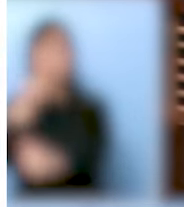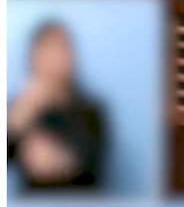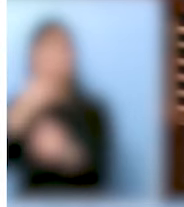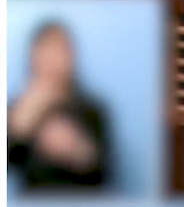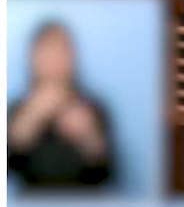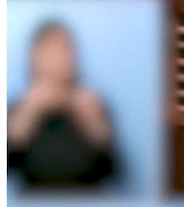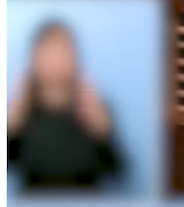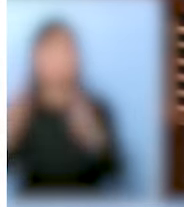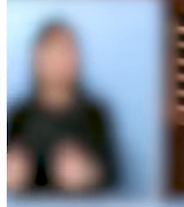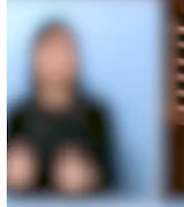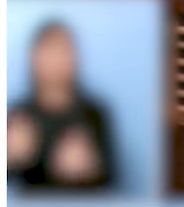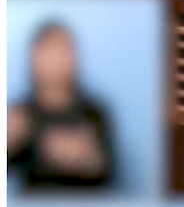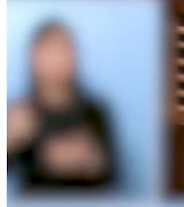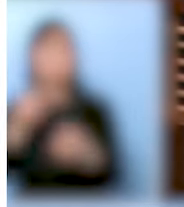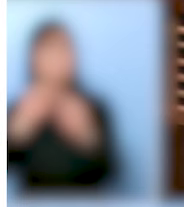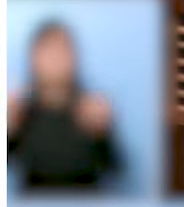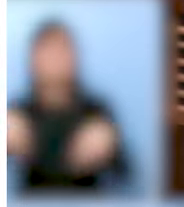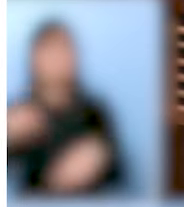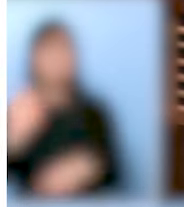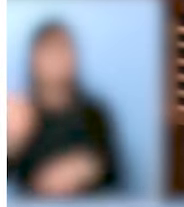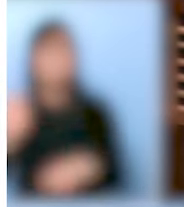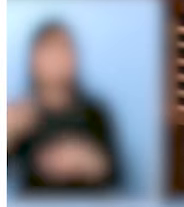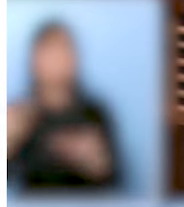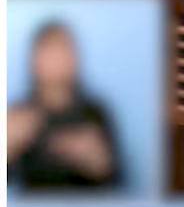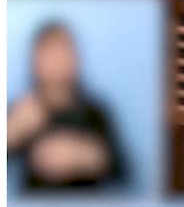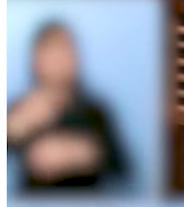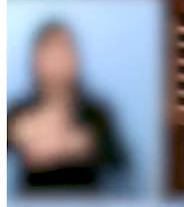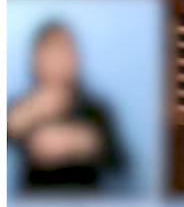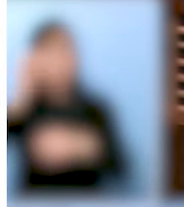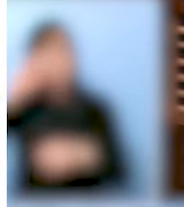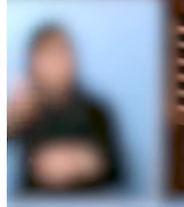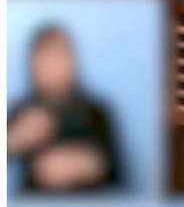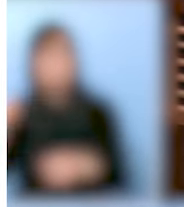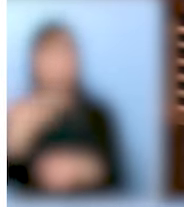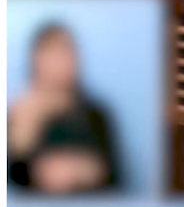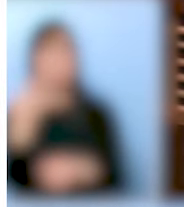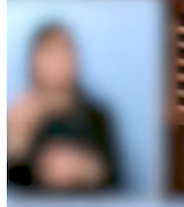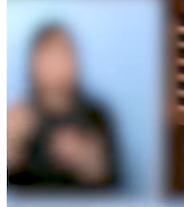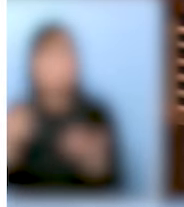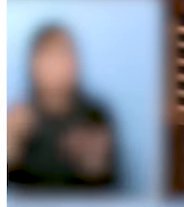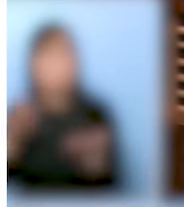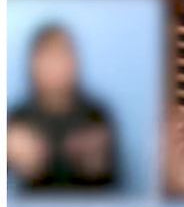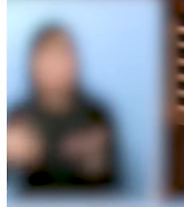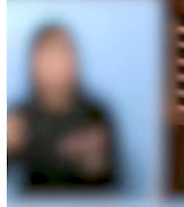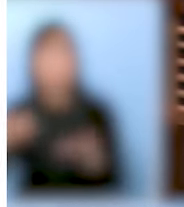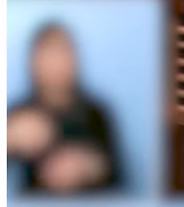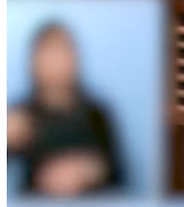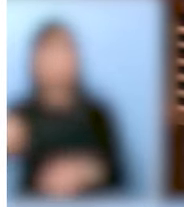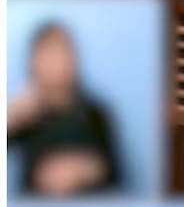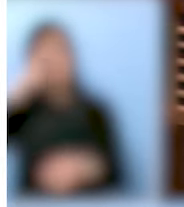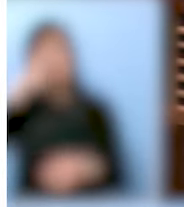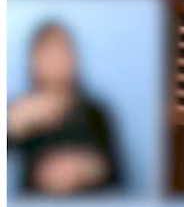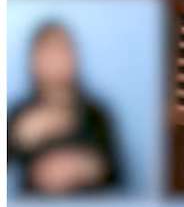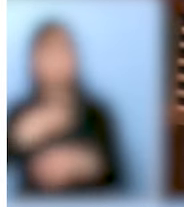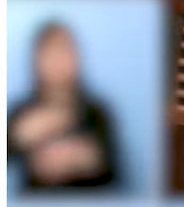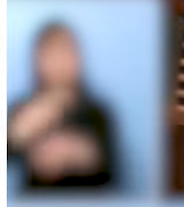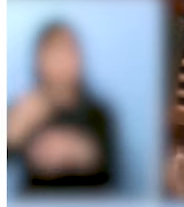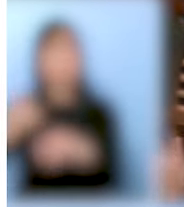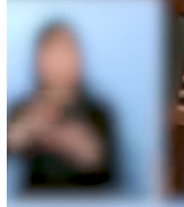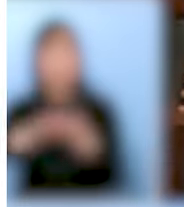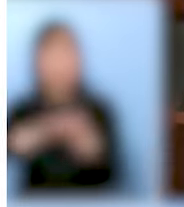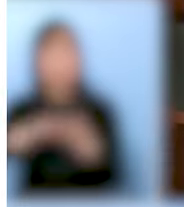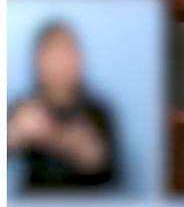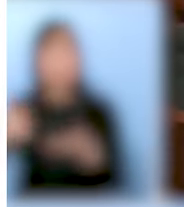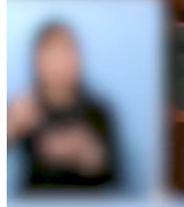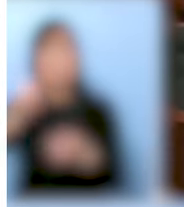人，佢哋覺得係冇問題嘅，呢個機率有幾低？咁特首，你又會唔會咁啱又覺得呢一件事咧，再